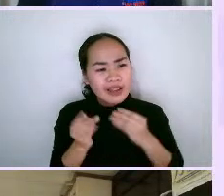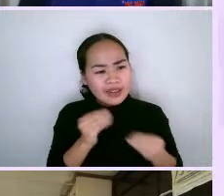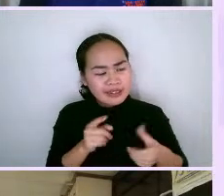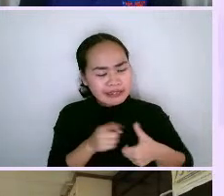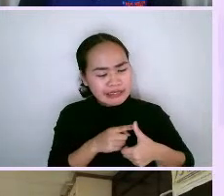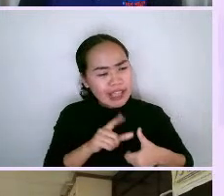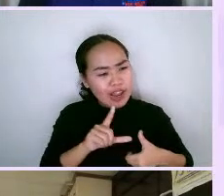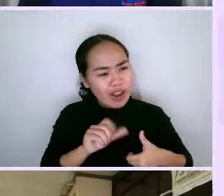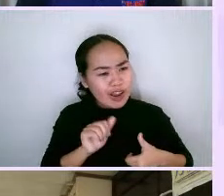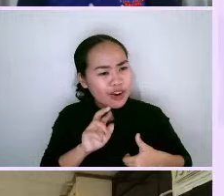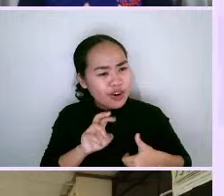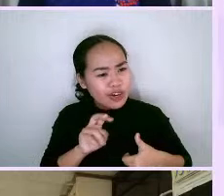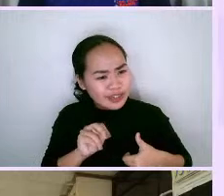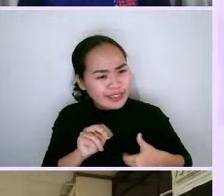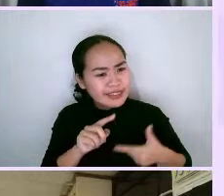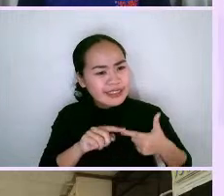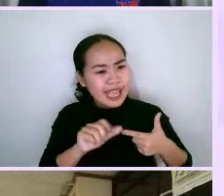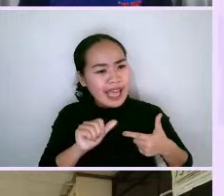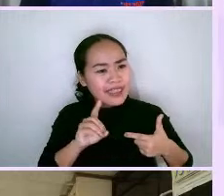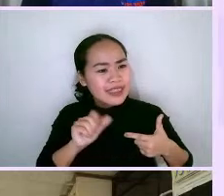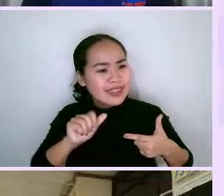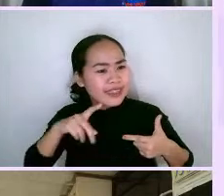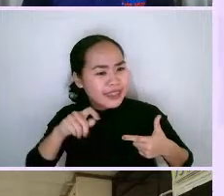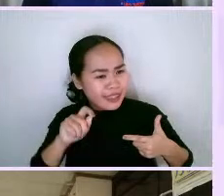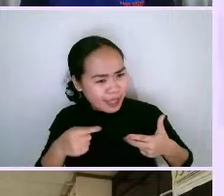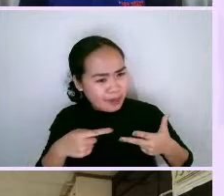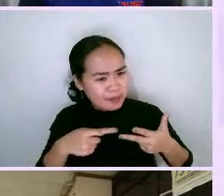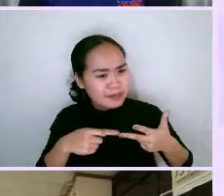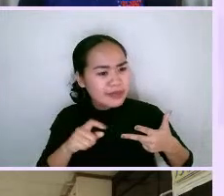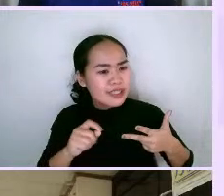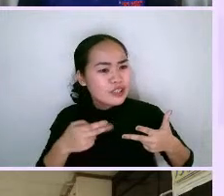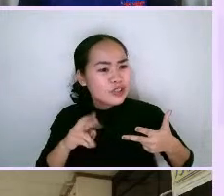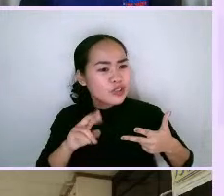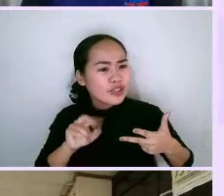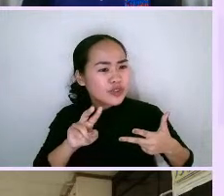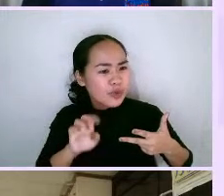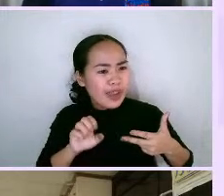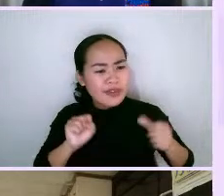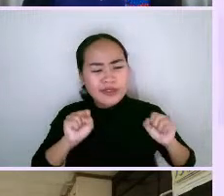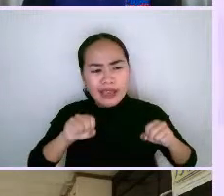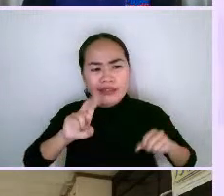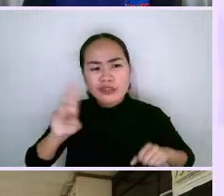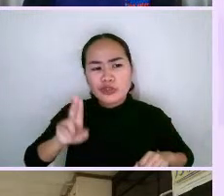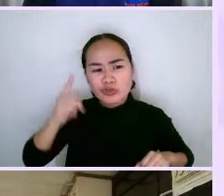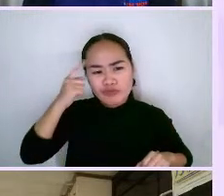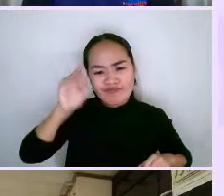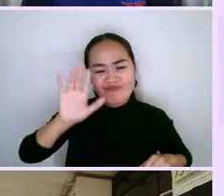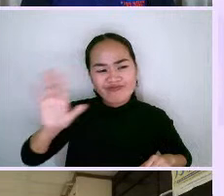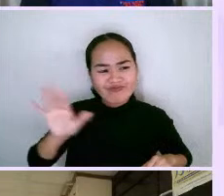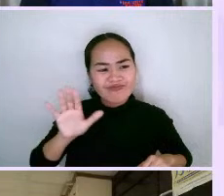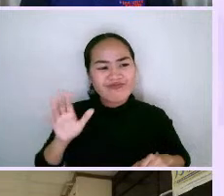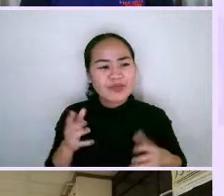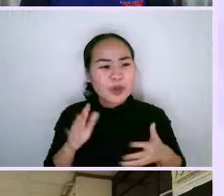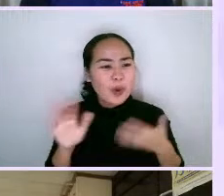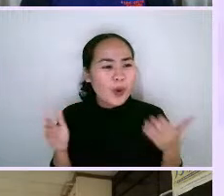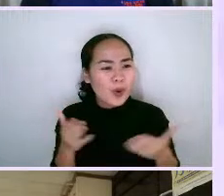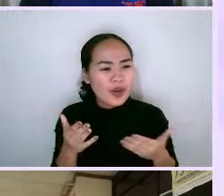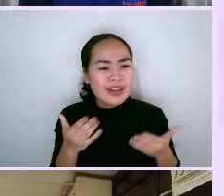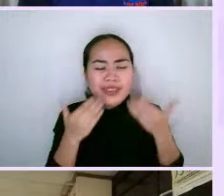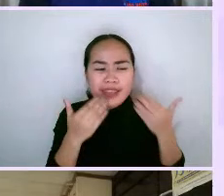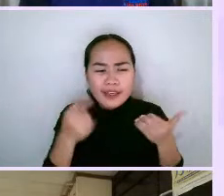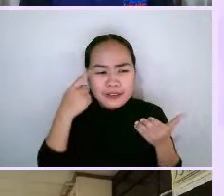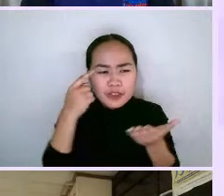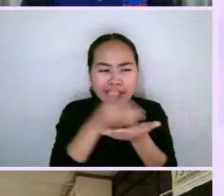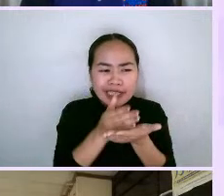thrive, na for sure po ay pwede ding i-adapt or gamitin po ng ating mga listeners. And thank you po for sharing with us yung mga ginagawa po